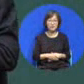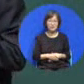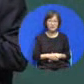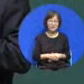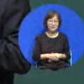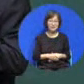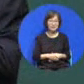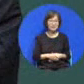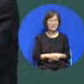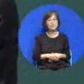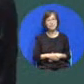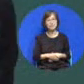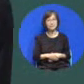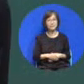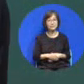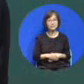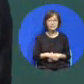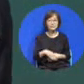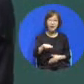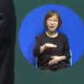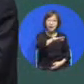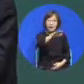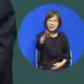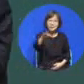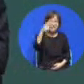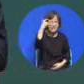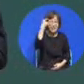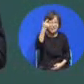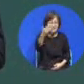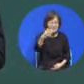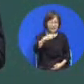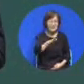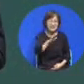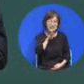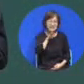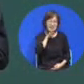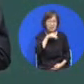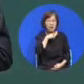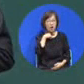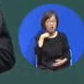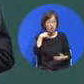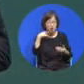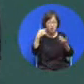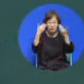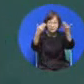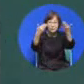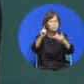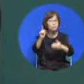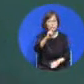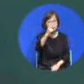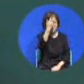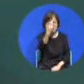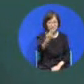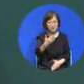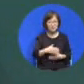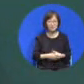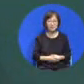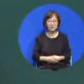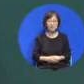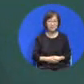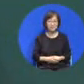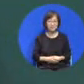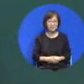the gate of kingdom of heaven opened up. 우리에게 참 헌신이 뭡니까? So to us, what is that true devotion? 자, 이 참복음을